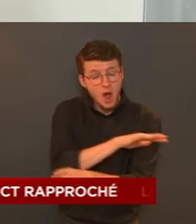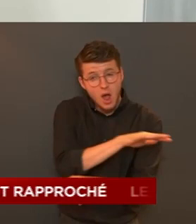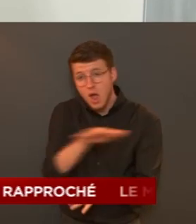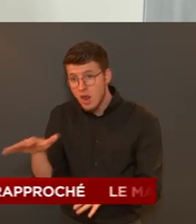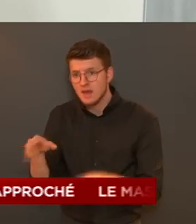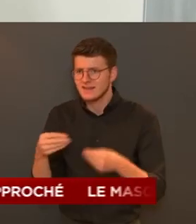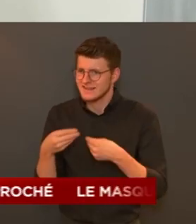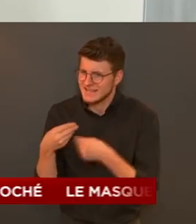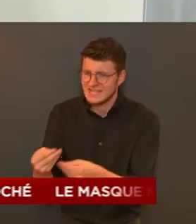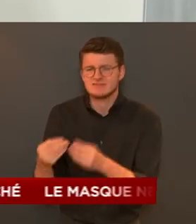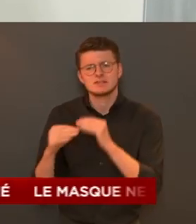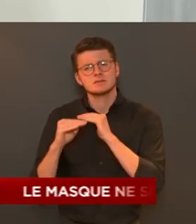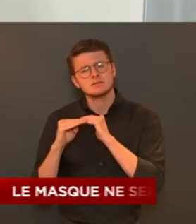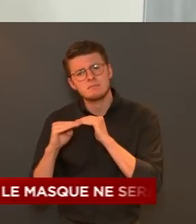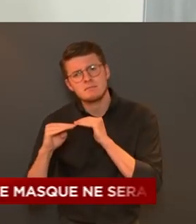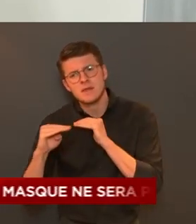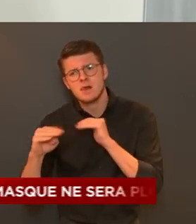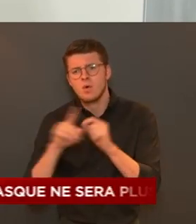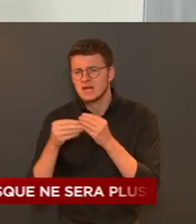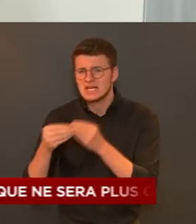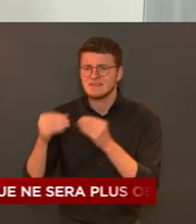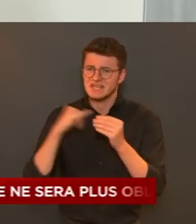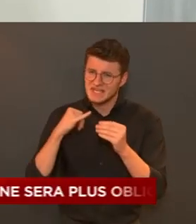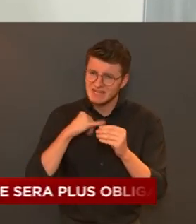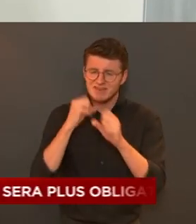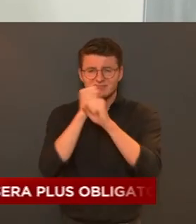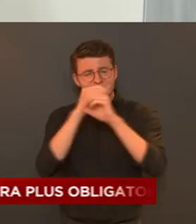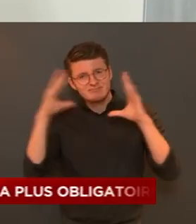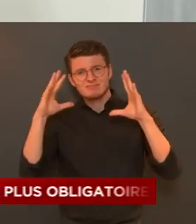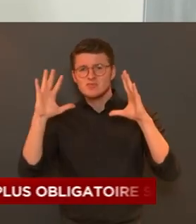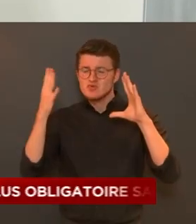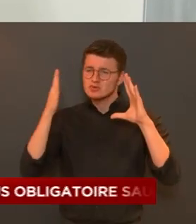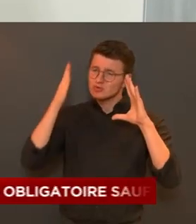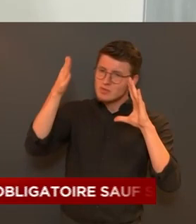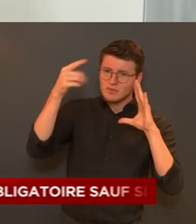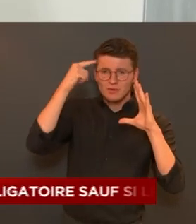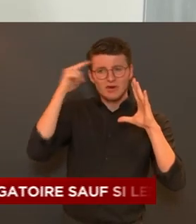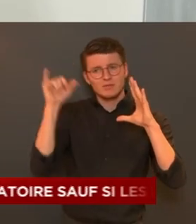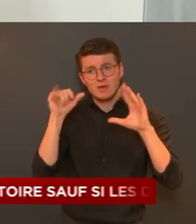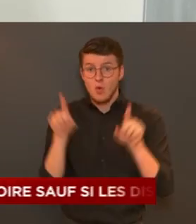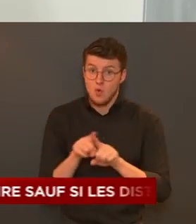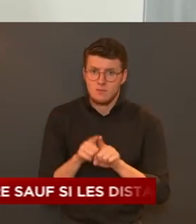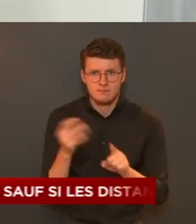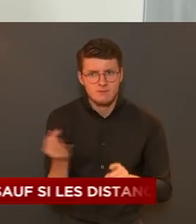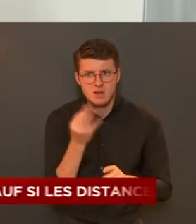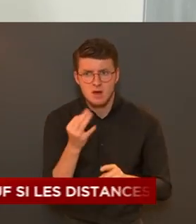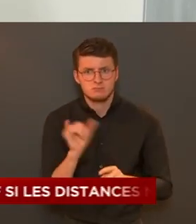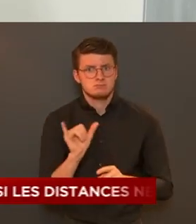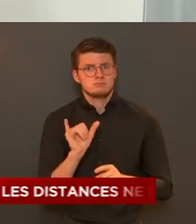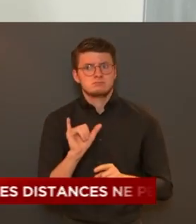étant d'offrir à tous les secteurs une certaine stabilité et prévisibilité. Mais, et c'est important